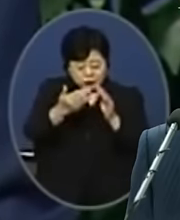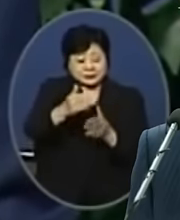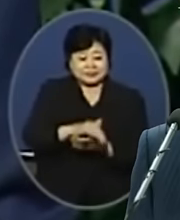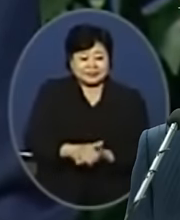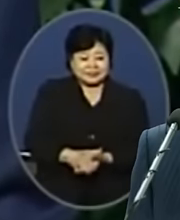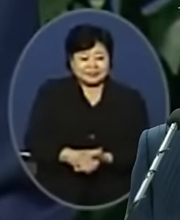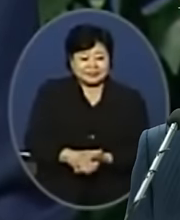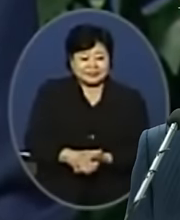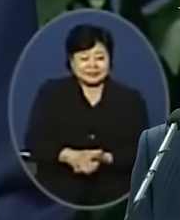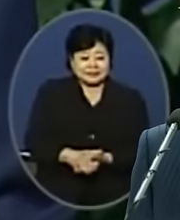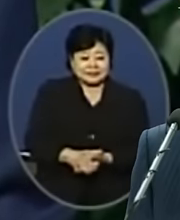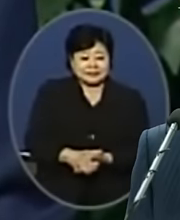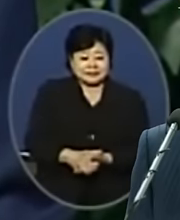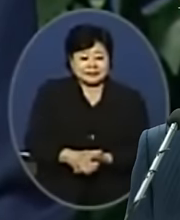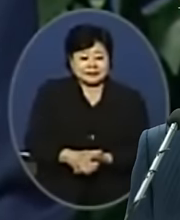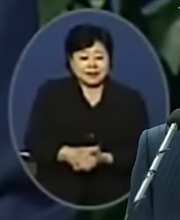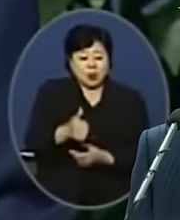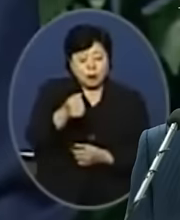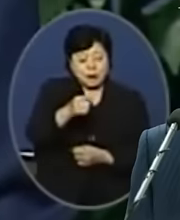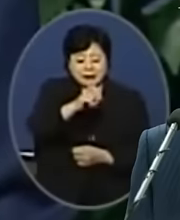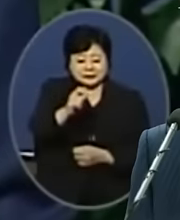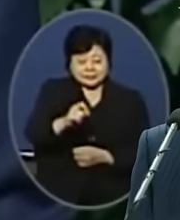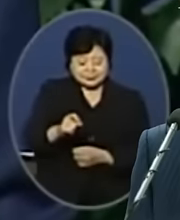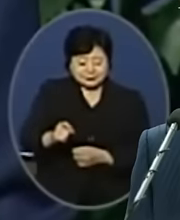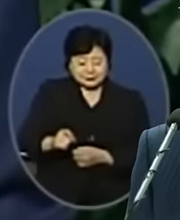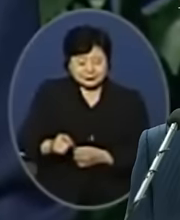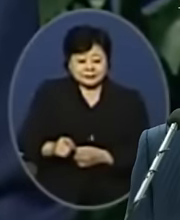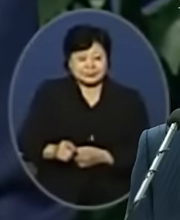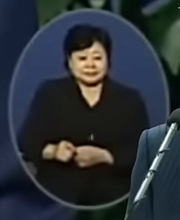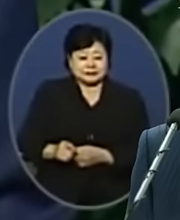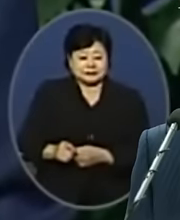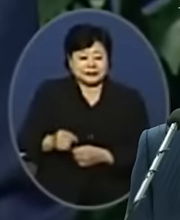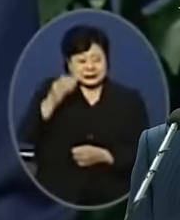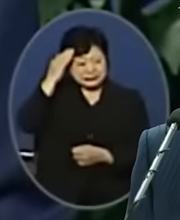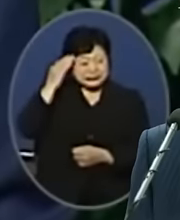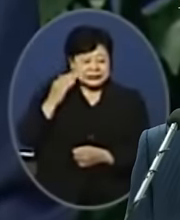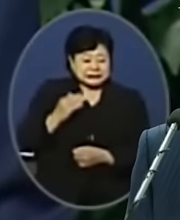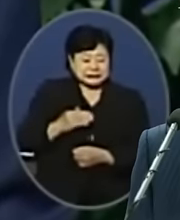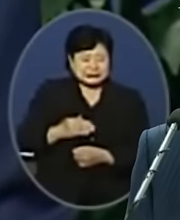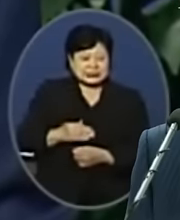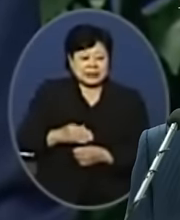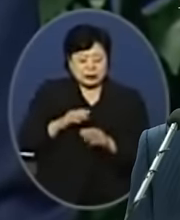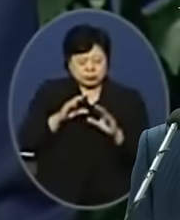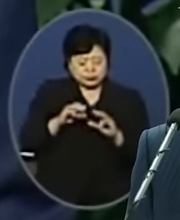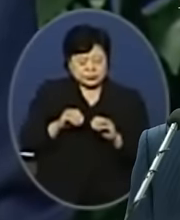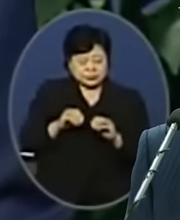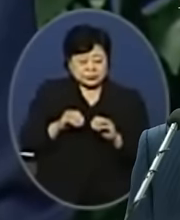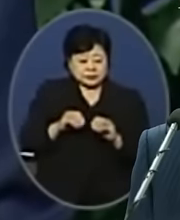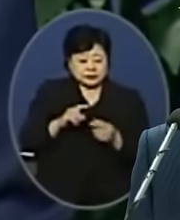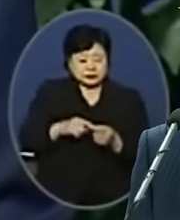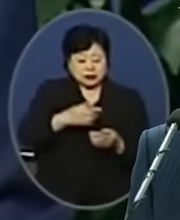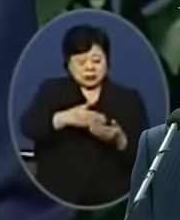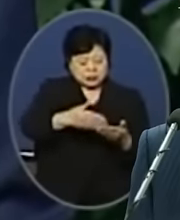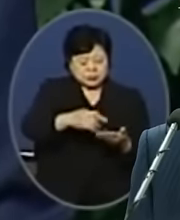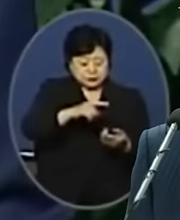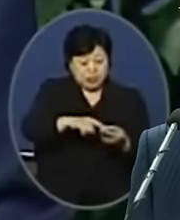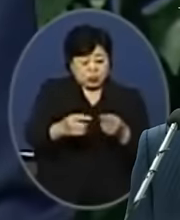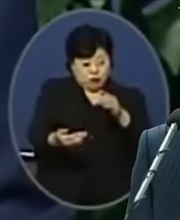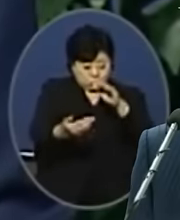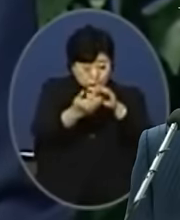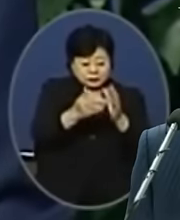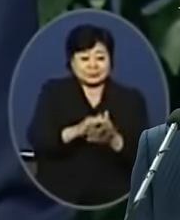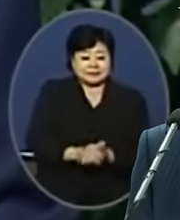것입니다. 볼펜에 잉크가 다 말라붙더라도 그 그려놓은 그림은 그대로 이루어지는